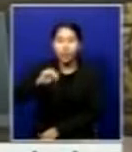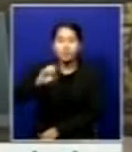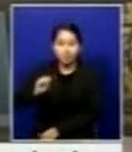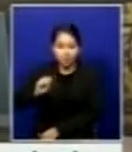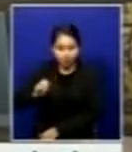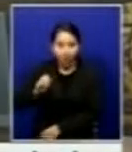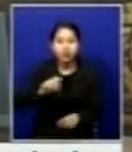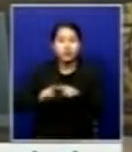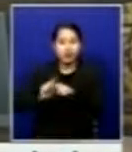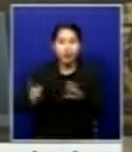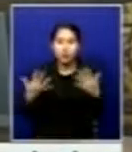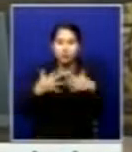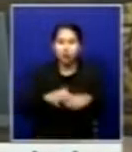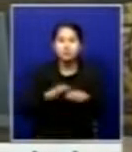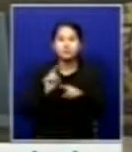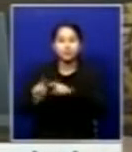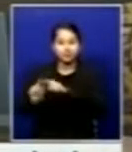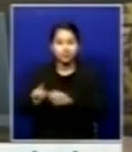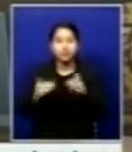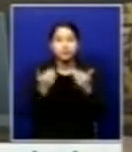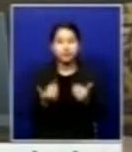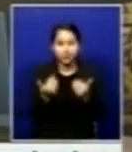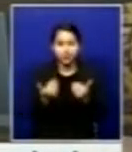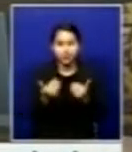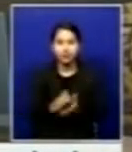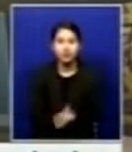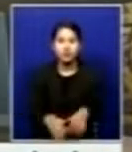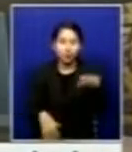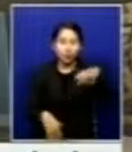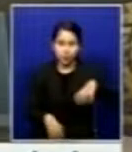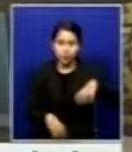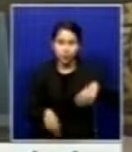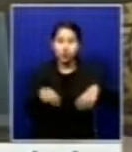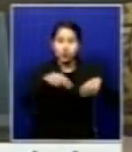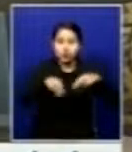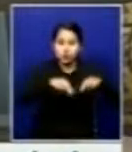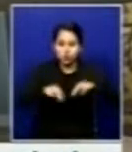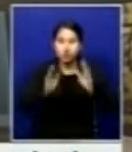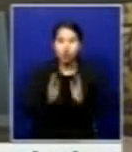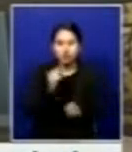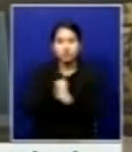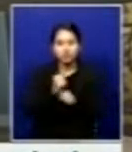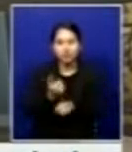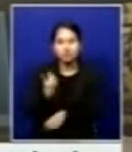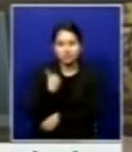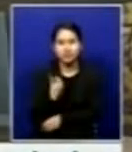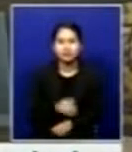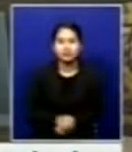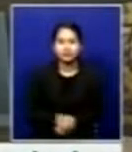ในพื้นที่ในชุมชนทั้งหมดขณะนี้ด่านตรวจทุกที่นะครับมีเจ้าหน้าที่พวกนี้อยู่ภาพต่อไปครับ